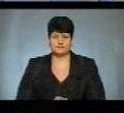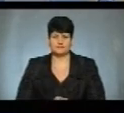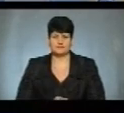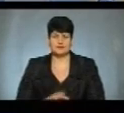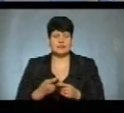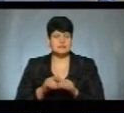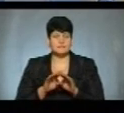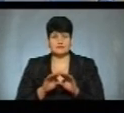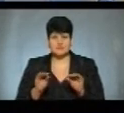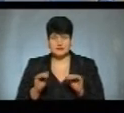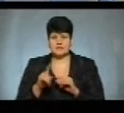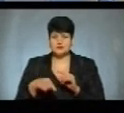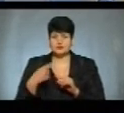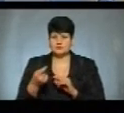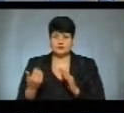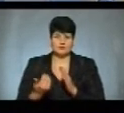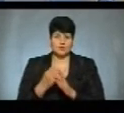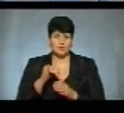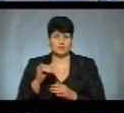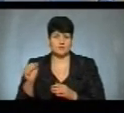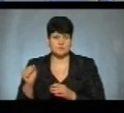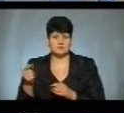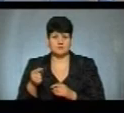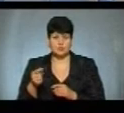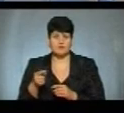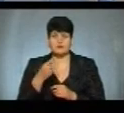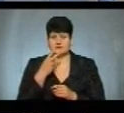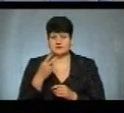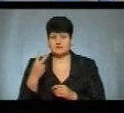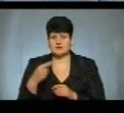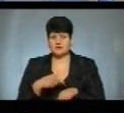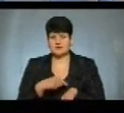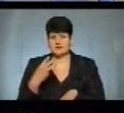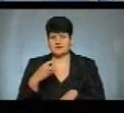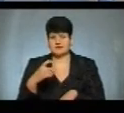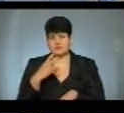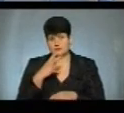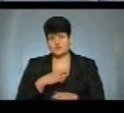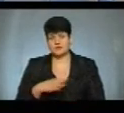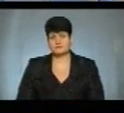І на цьому у мене все. Наступний випуск на UA Тернопіль. Дивіться о 20:30. Дочекайтеся.